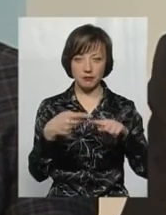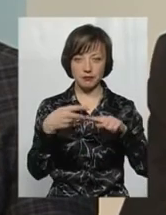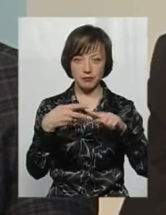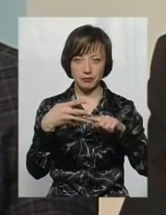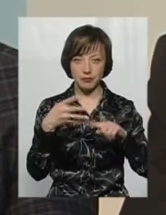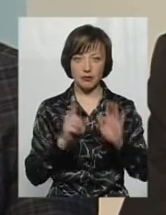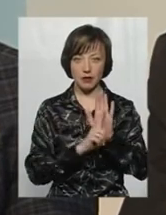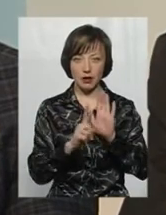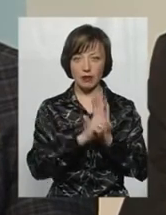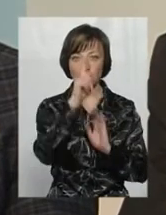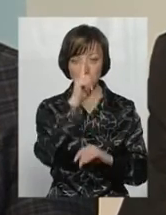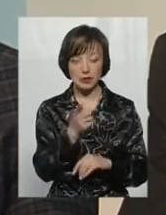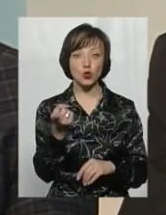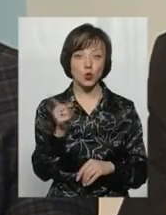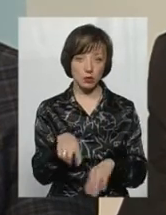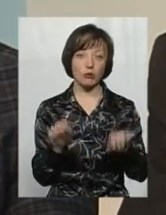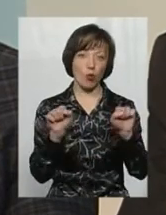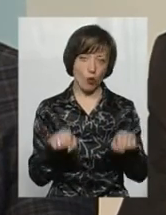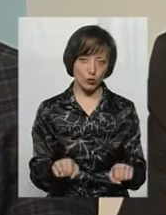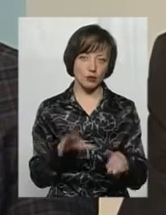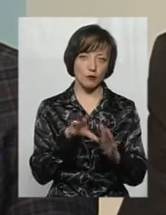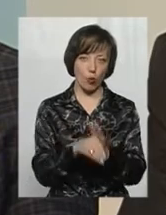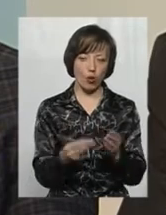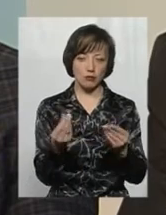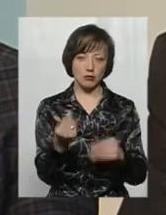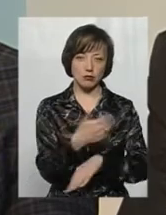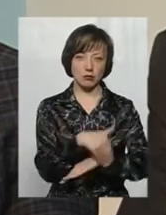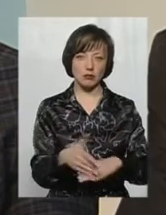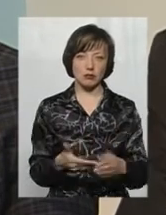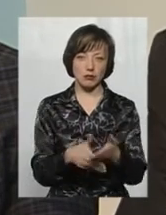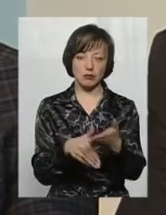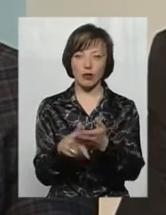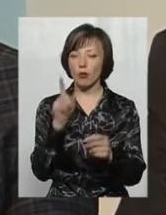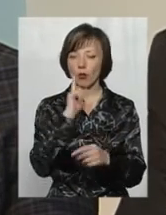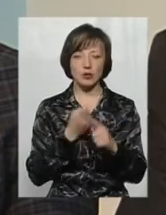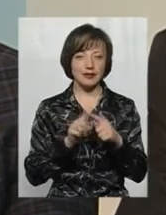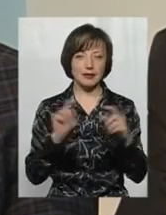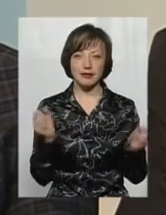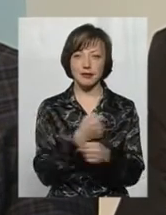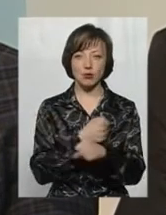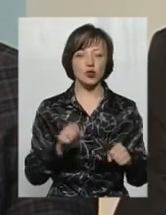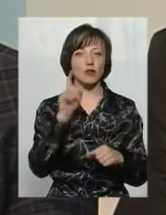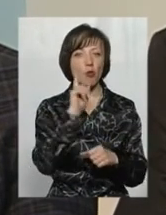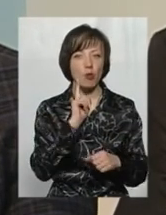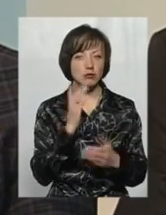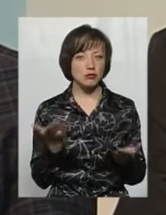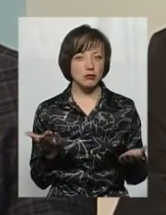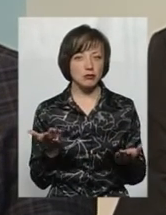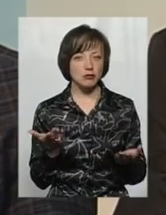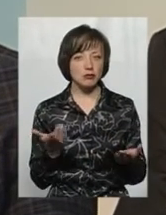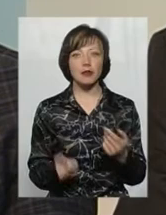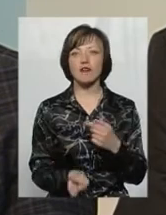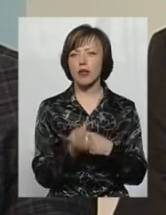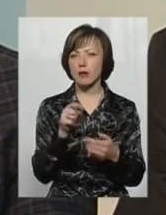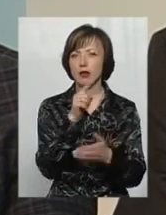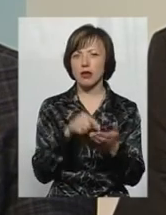в місяць, от тоді можна вводити монетизацію пільг. Поки що це неможливо. Тоді буде виникати питання, як рахувати